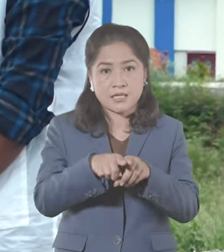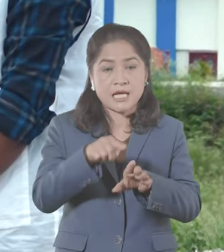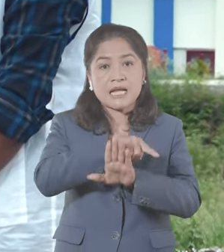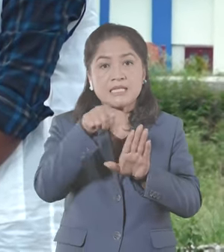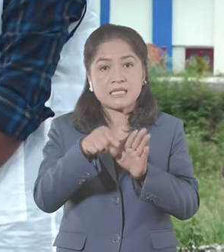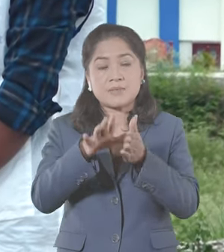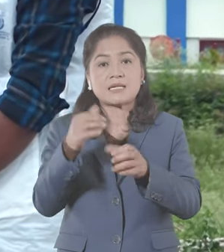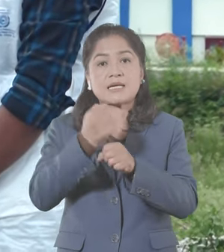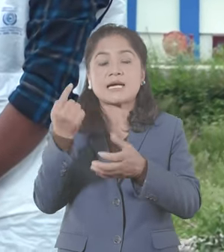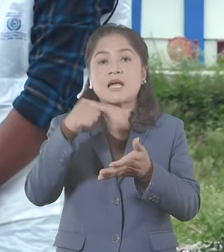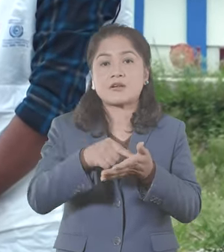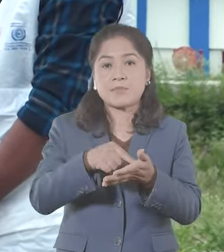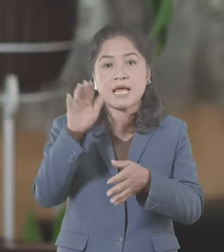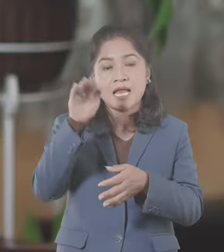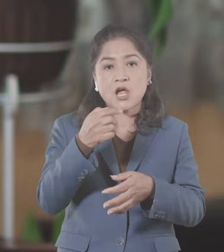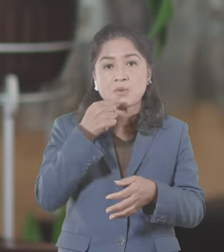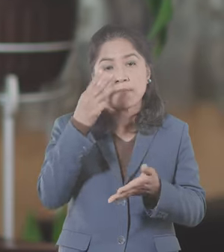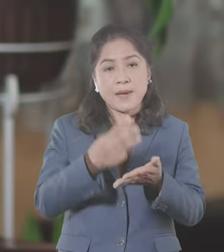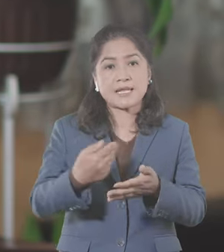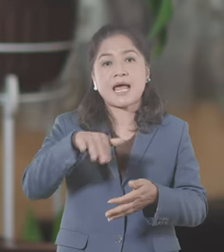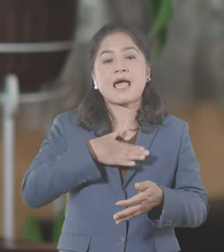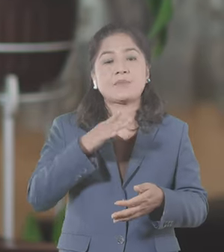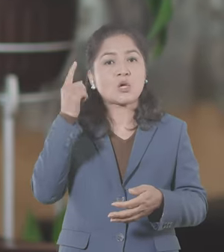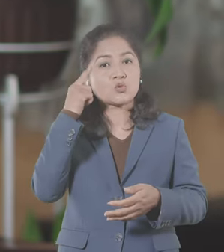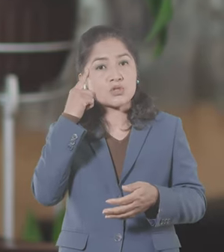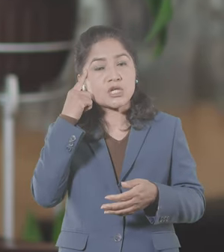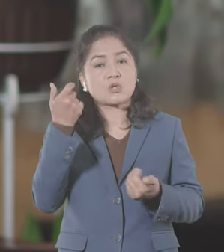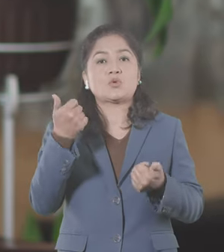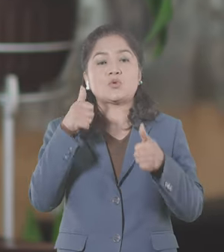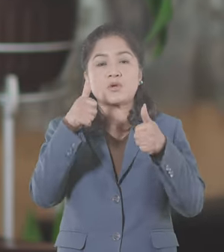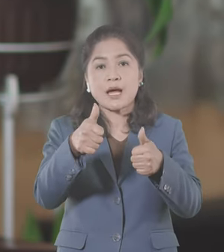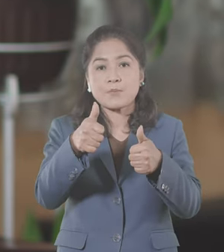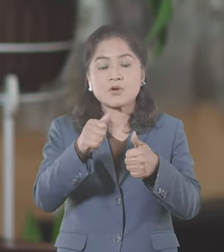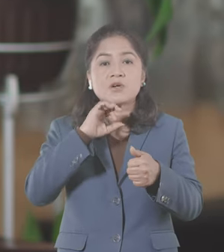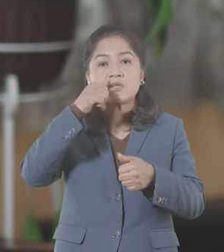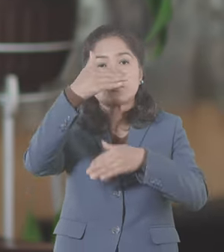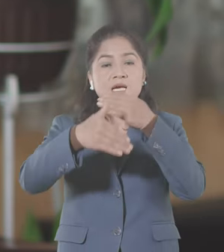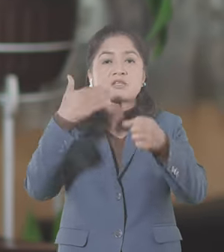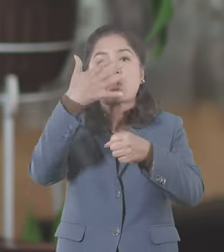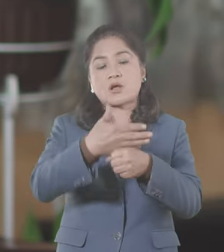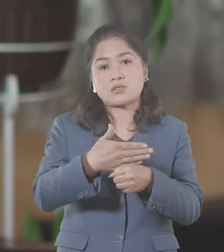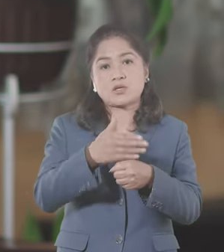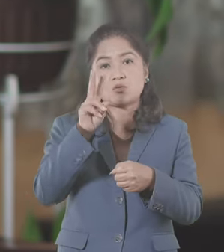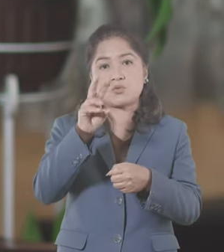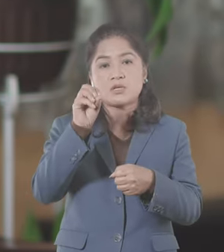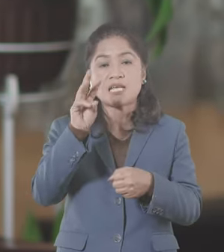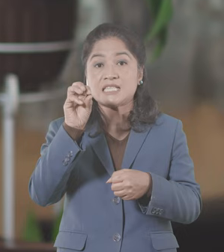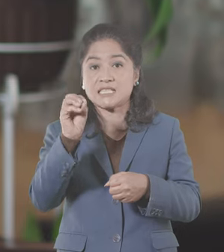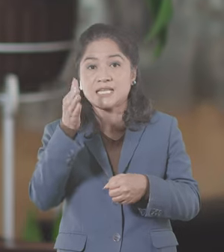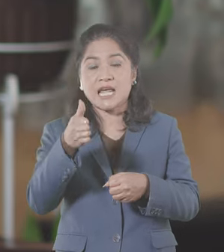सहभागिता सहित र नीतिद्वारा कार्यान्वयनमा ल्याउन सके मात्र हामीले सोचेको बिल्ड ब्याक बेटर र दिगो विकासको